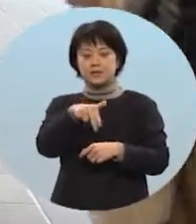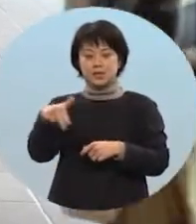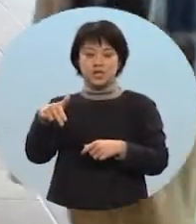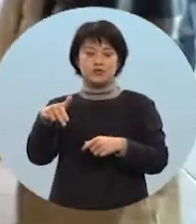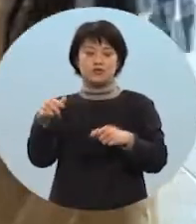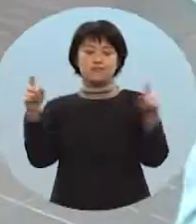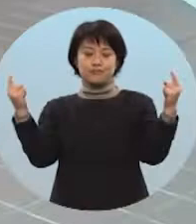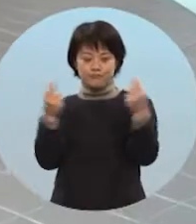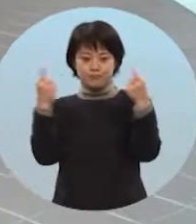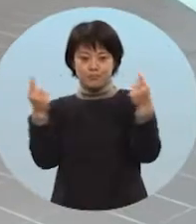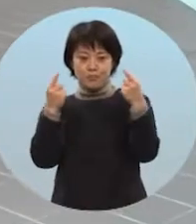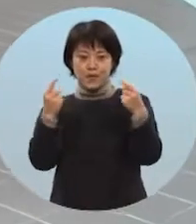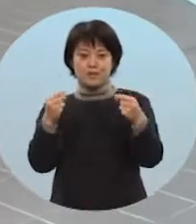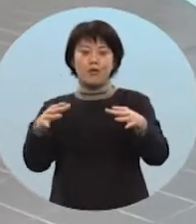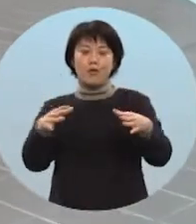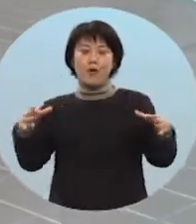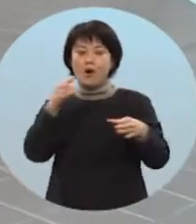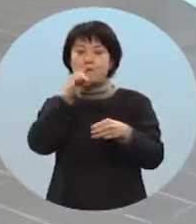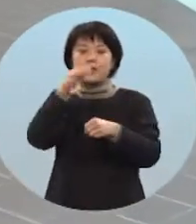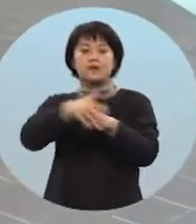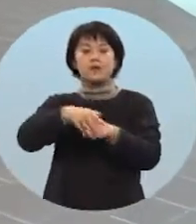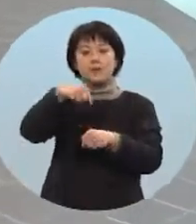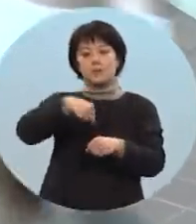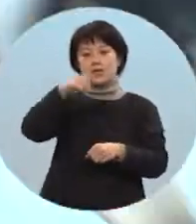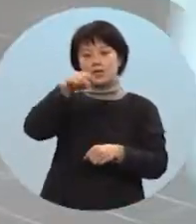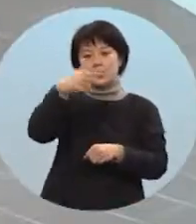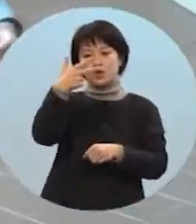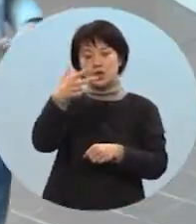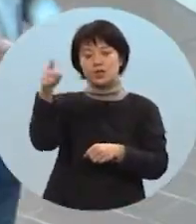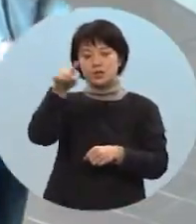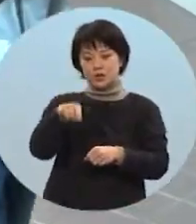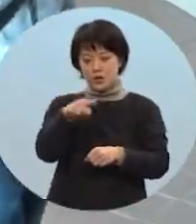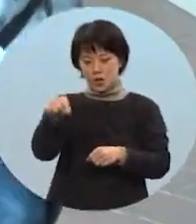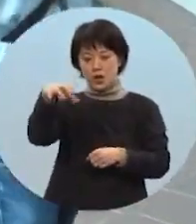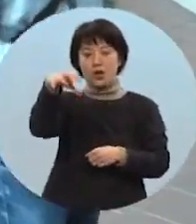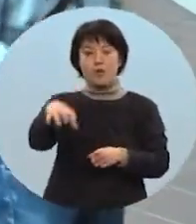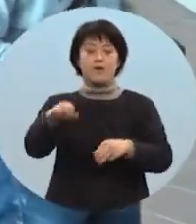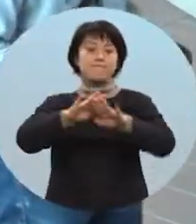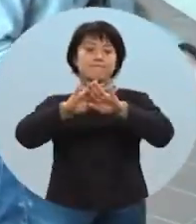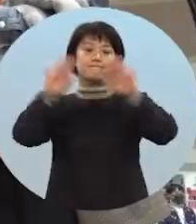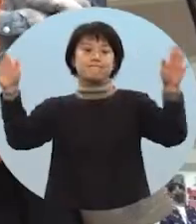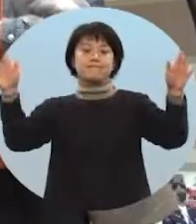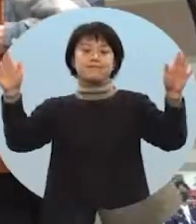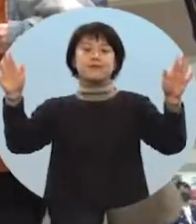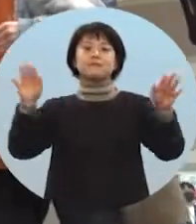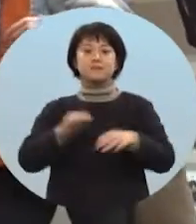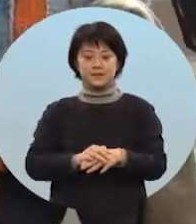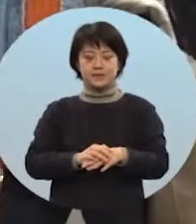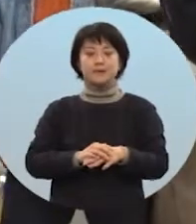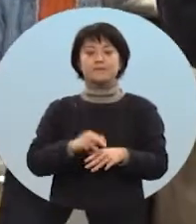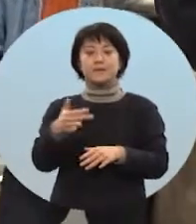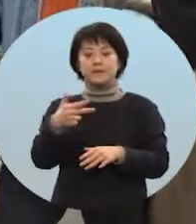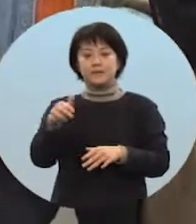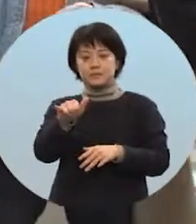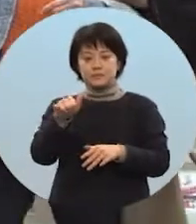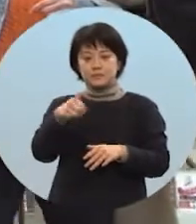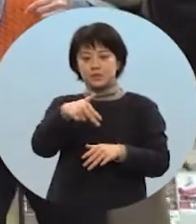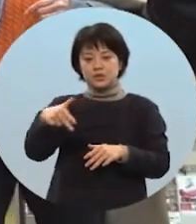野々市が文化会館フォルテで盛大に行われ、およそ400人のジャズ愛好家が訪れました